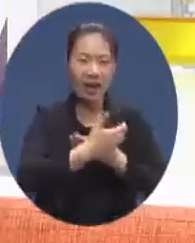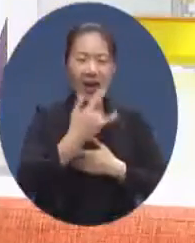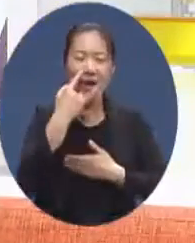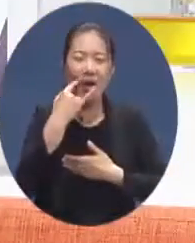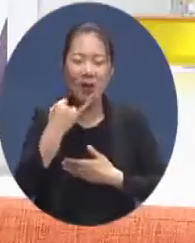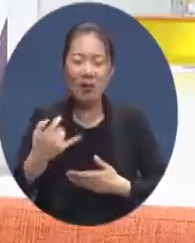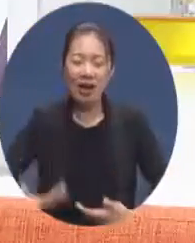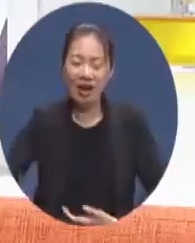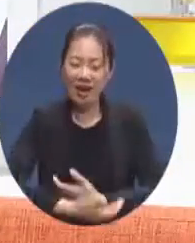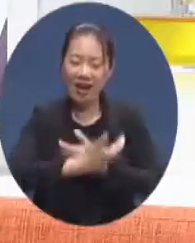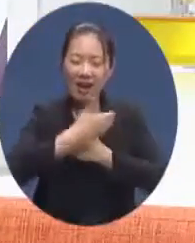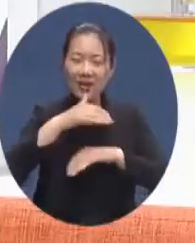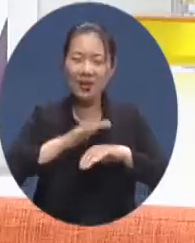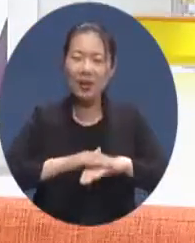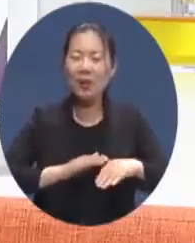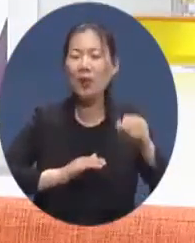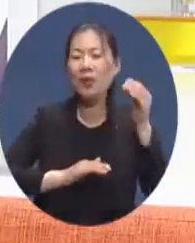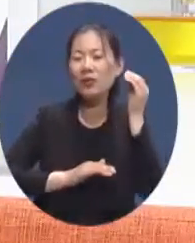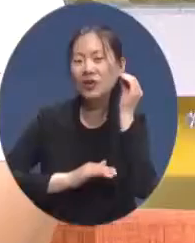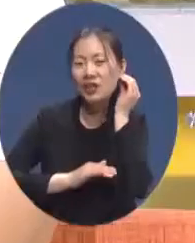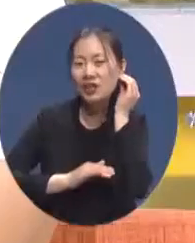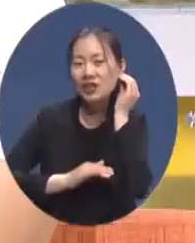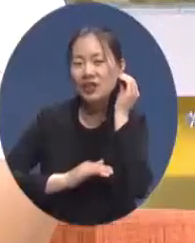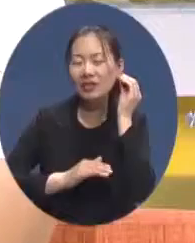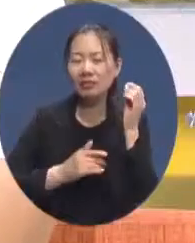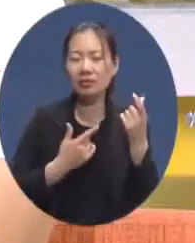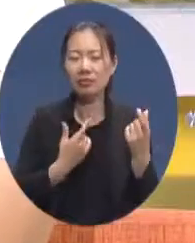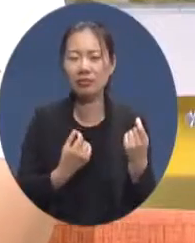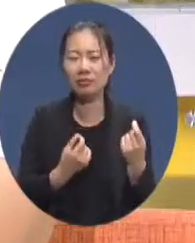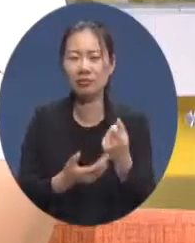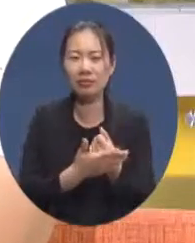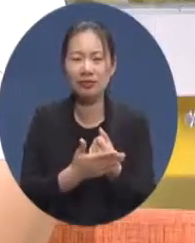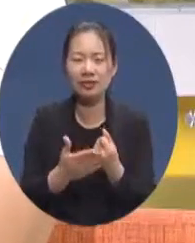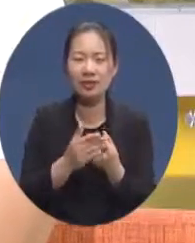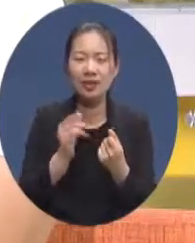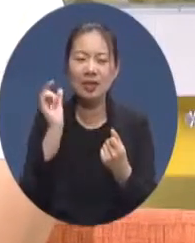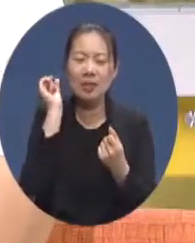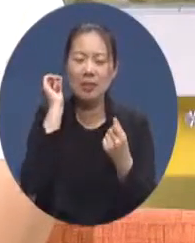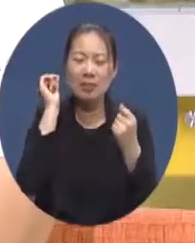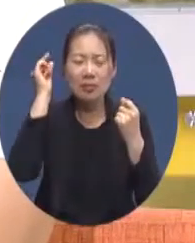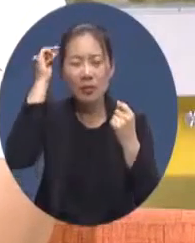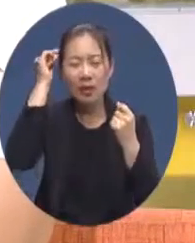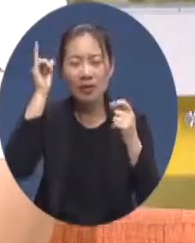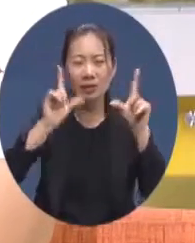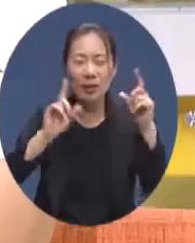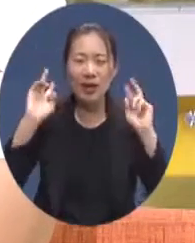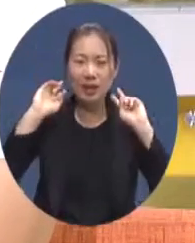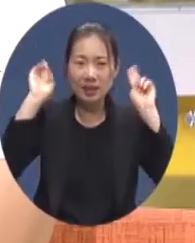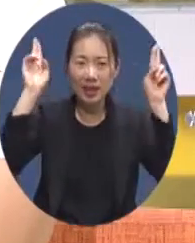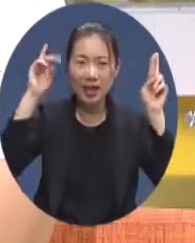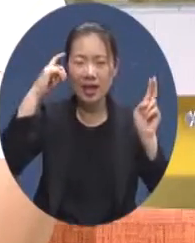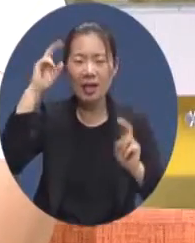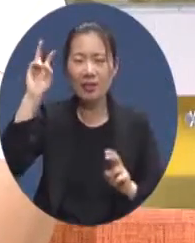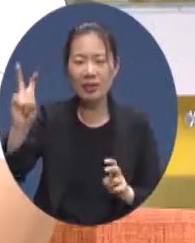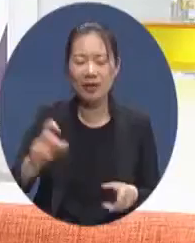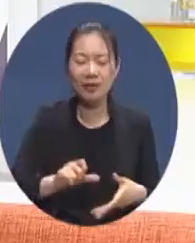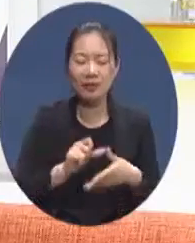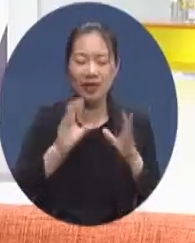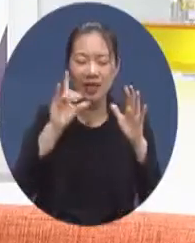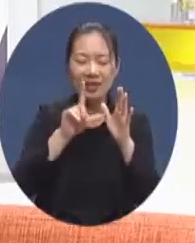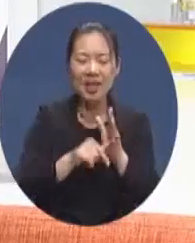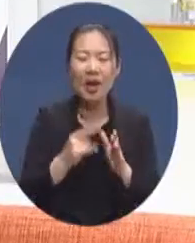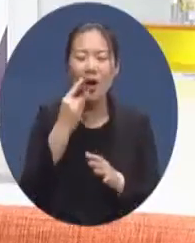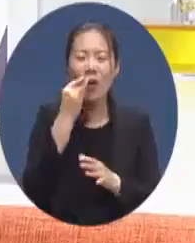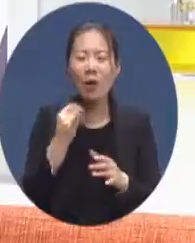엄마한테 안겨서 이렇게 손에 닿는 게 엄마 귀였던 거죠. 아마 그때도 머리가 짧지 않으셨을까 싶은데 그럼 이제 정연이는 아기였을 때 엄마